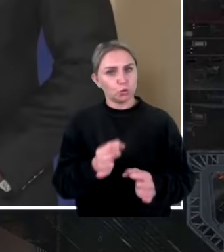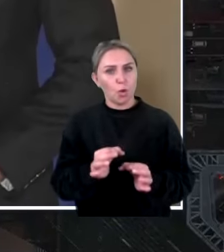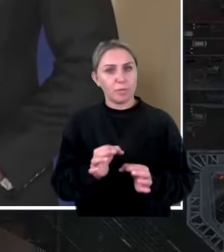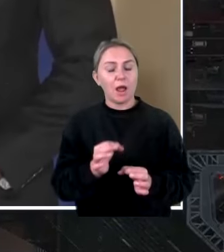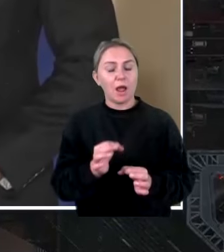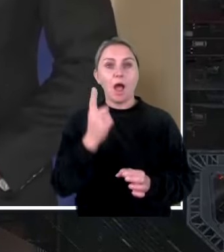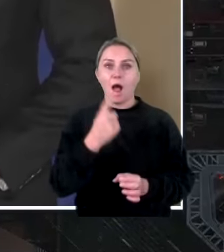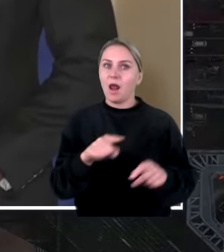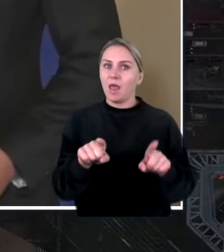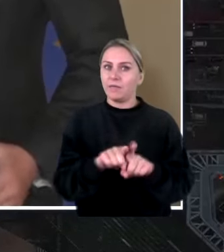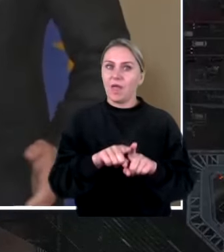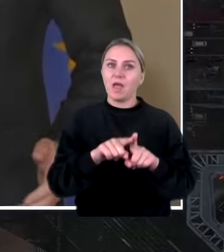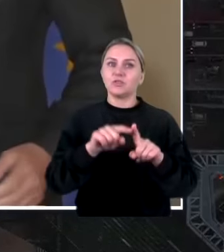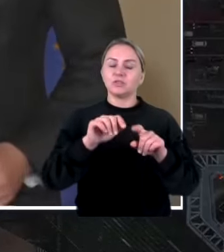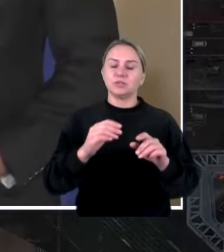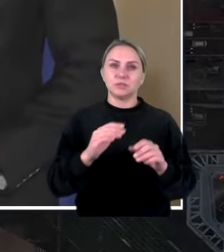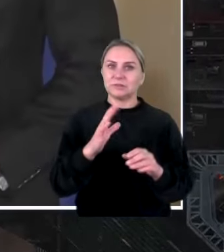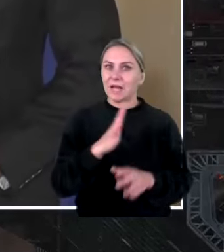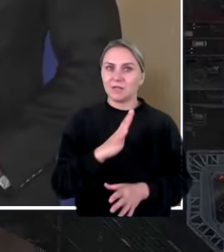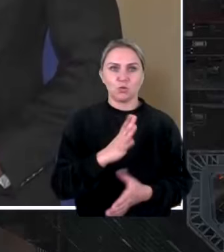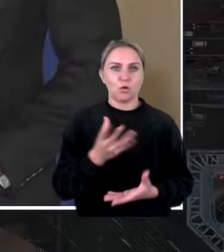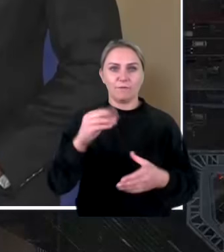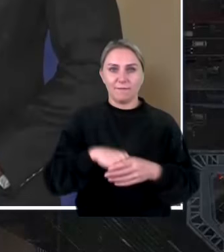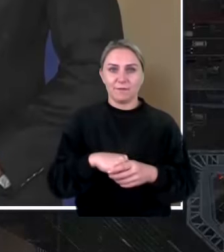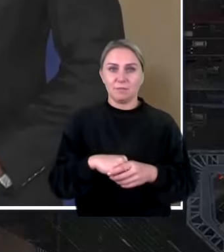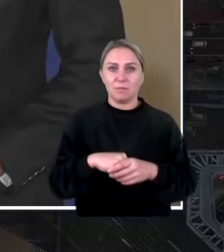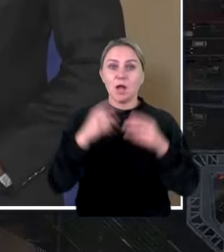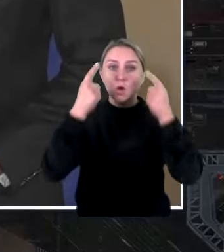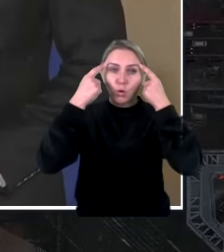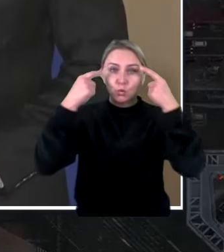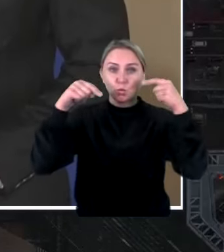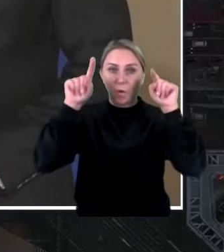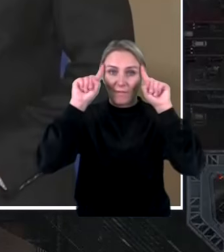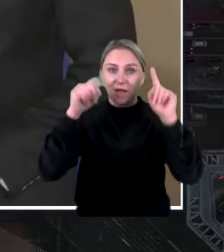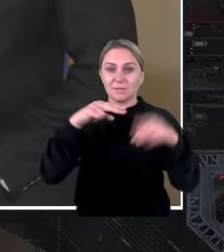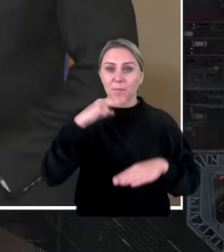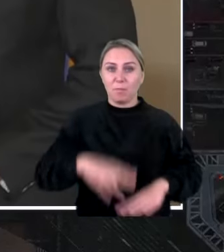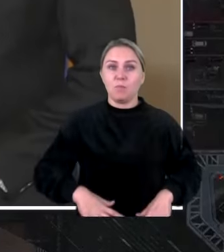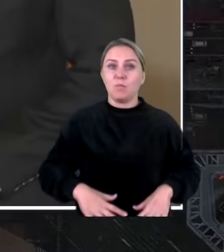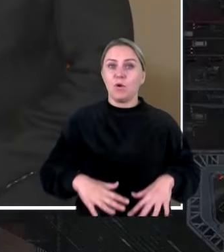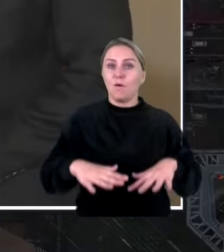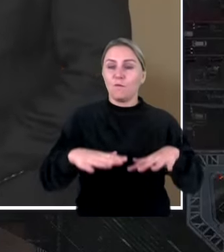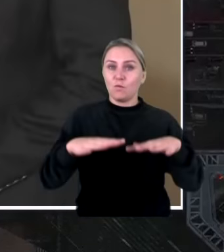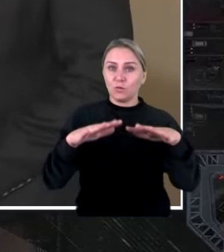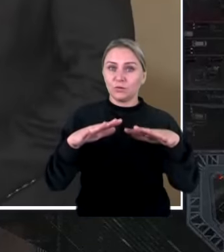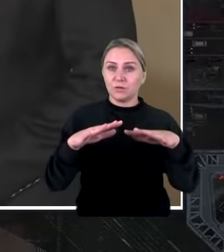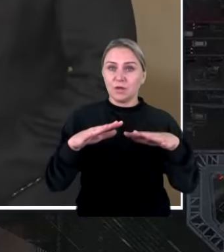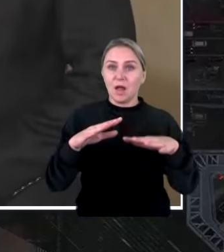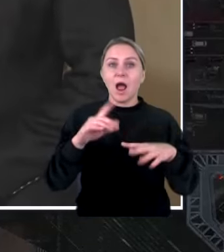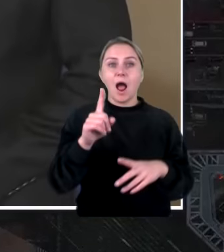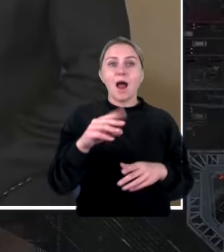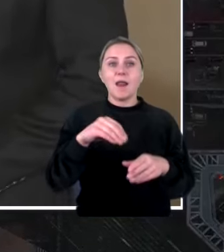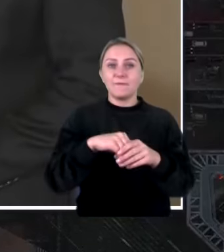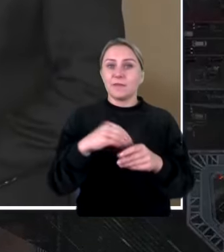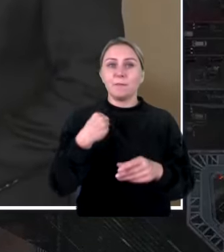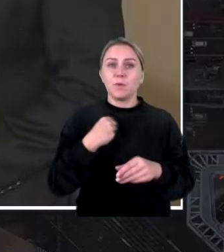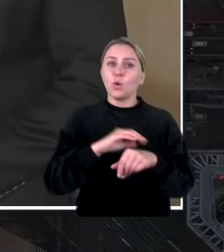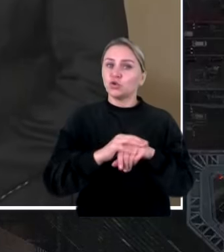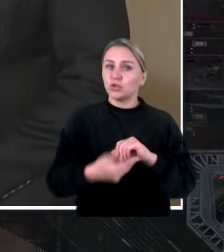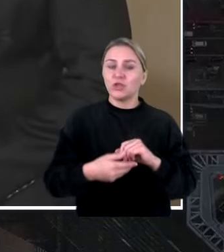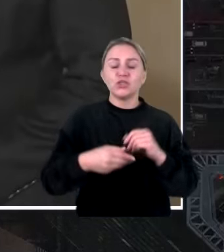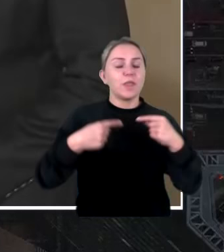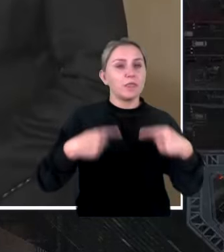groźbą. Słowacja przy powodzi miała to szczęście, że nie mamy u nas ofiar śmiertelnych.